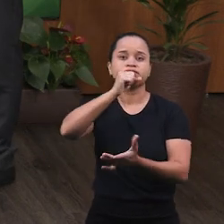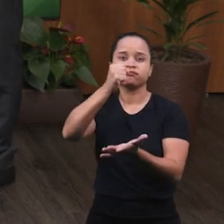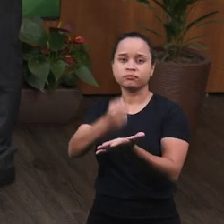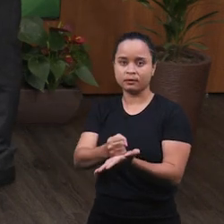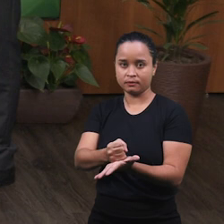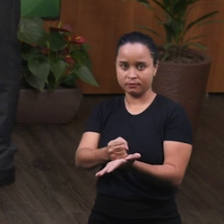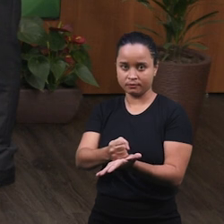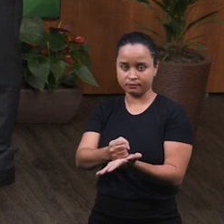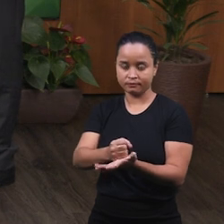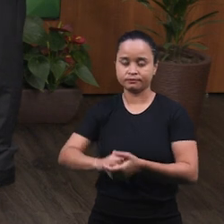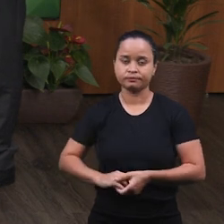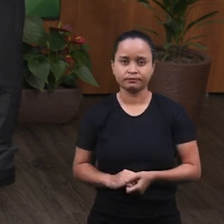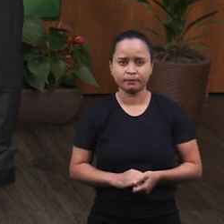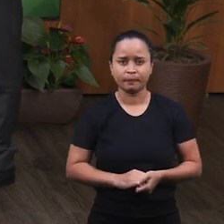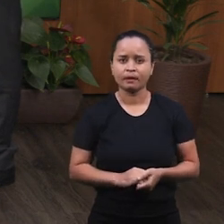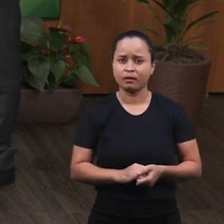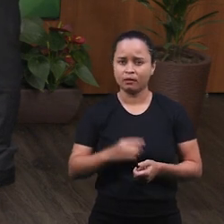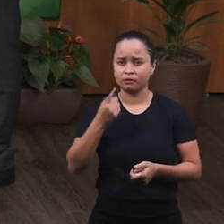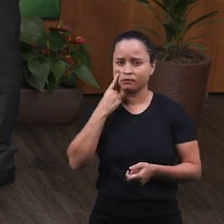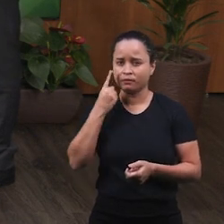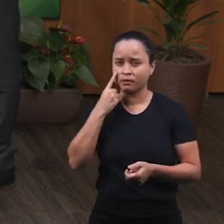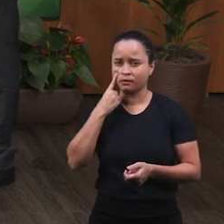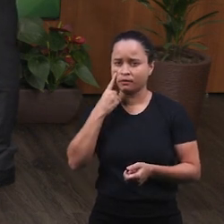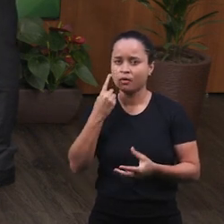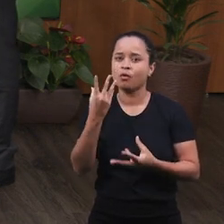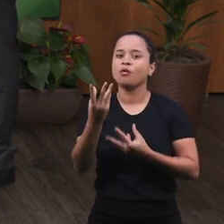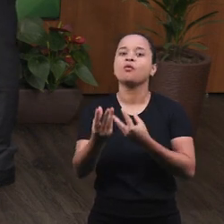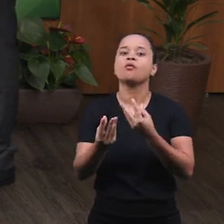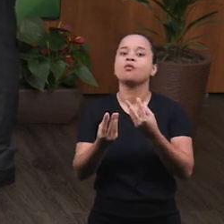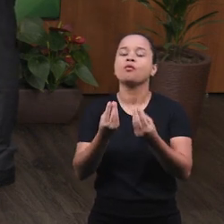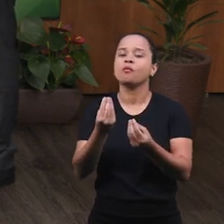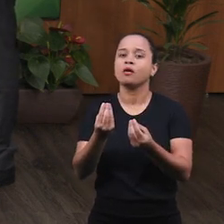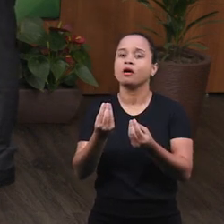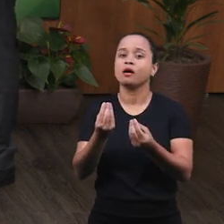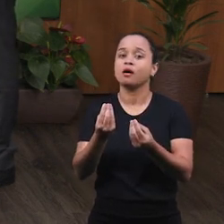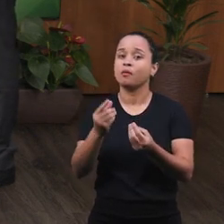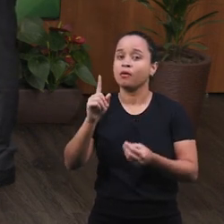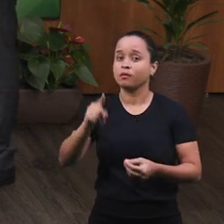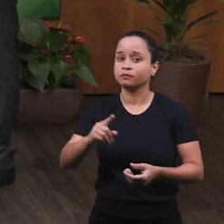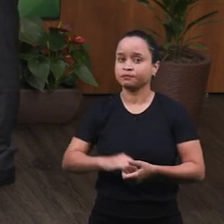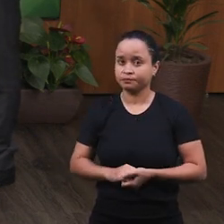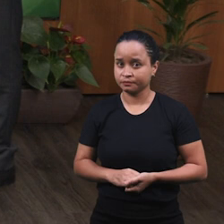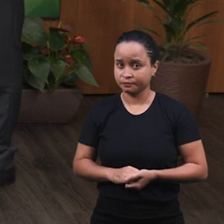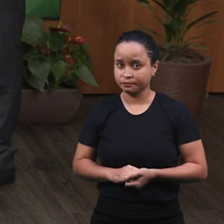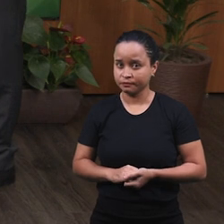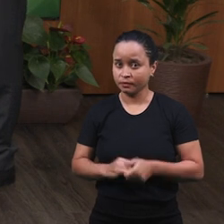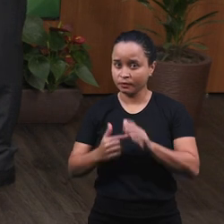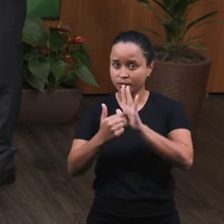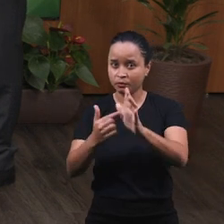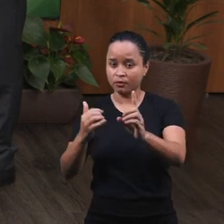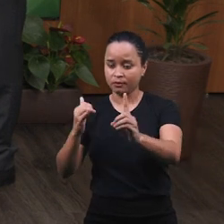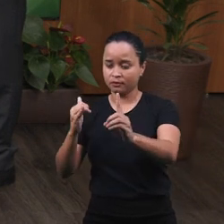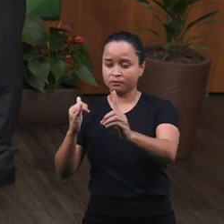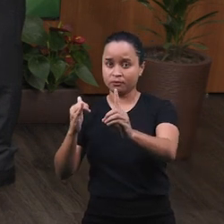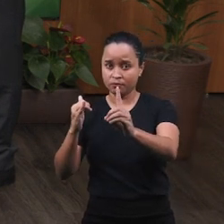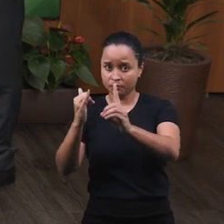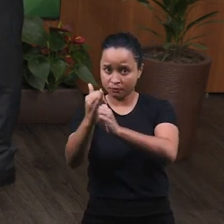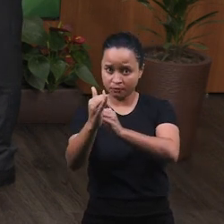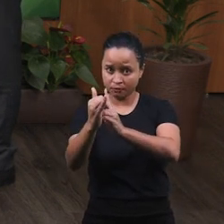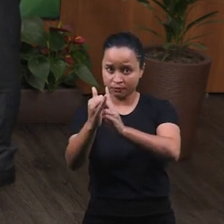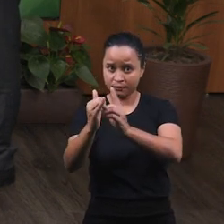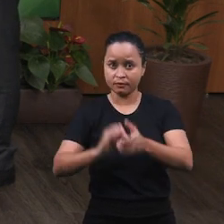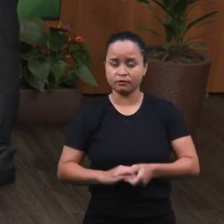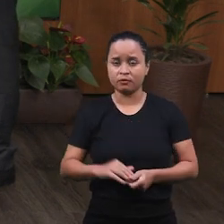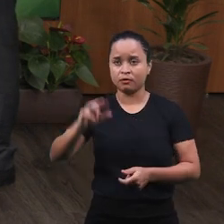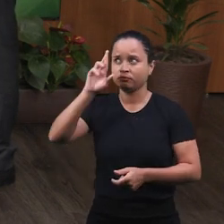Et comment tout cela, notez bien la profondeur, comment tout cela pointait prophétiquement